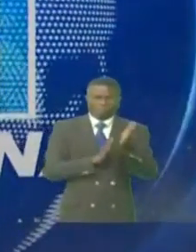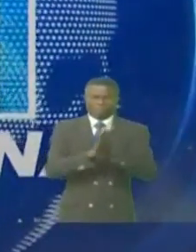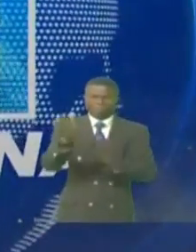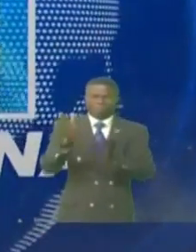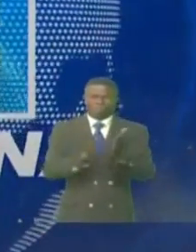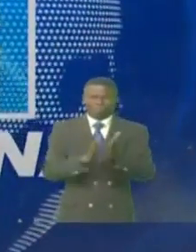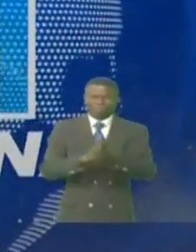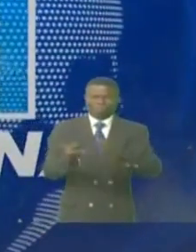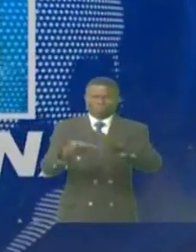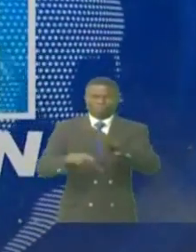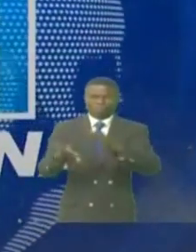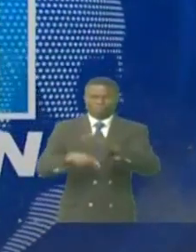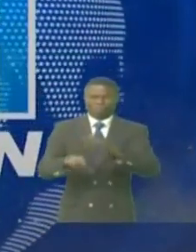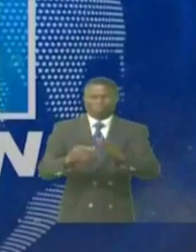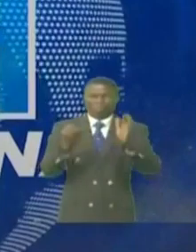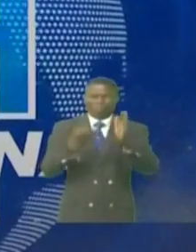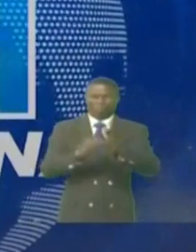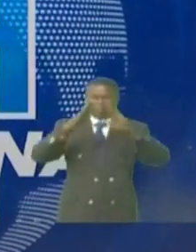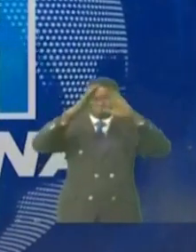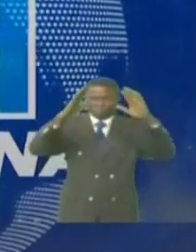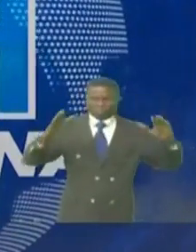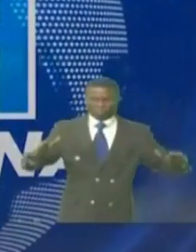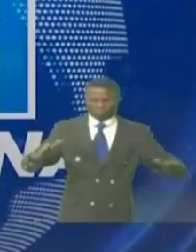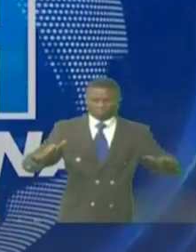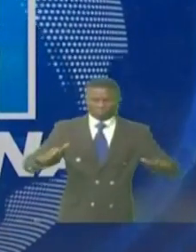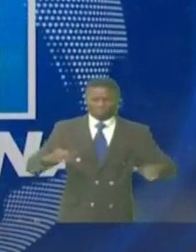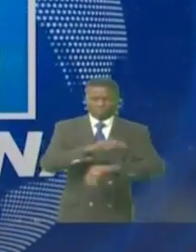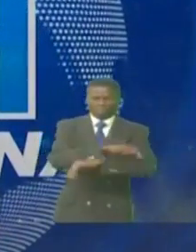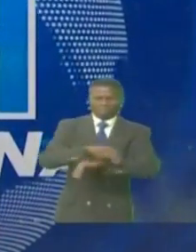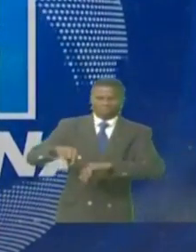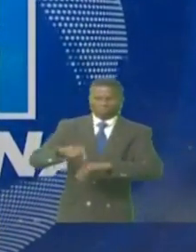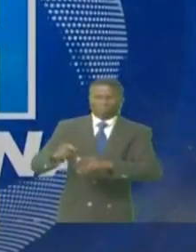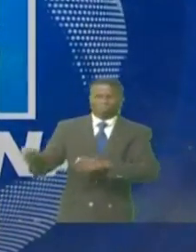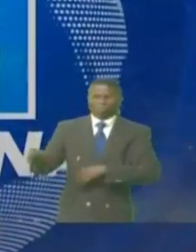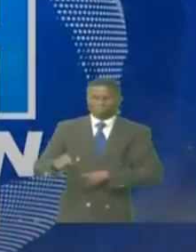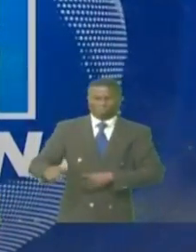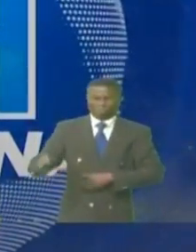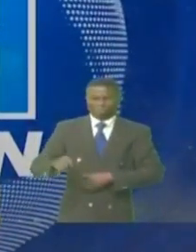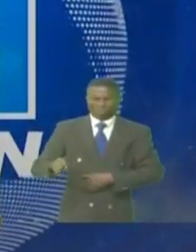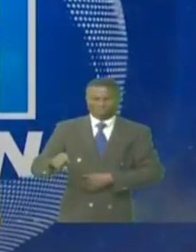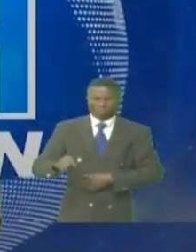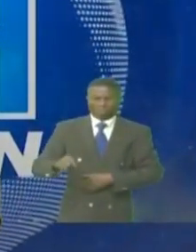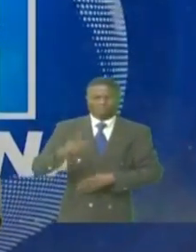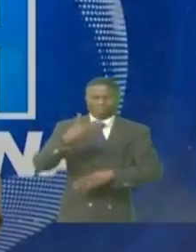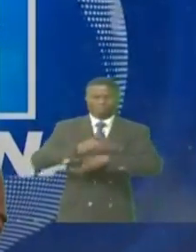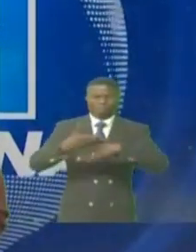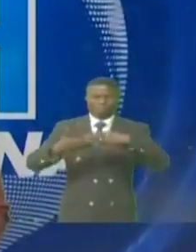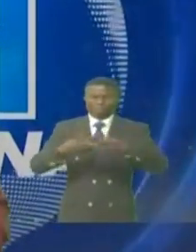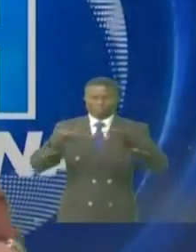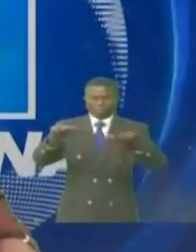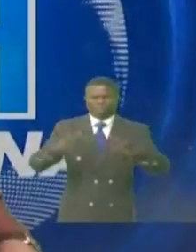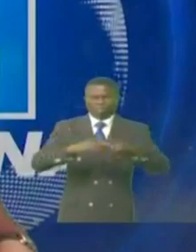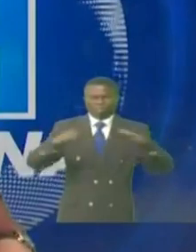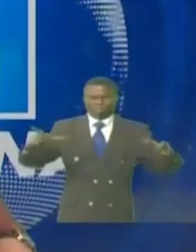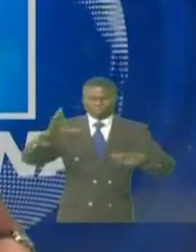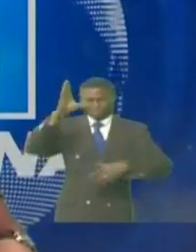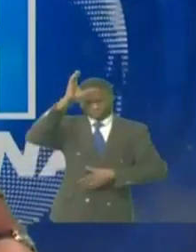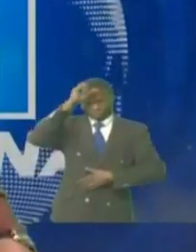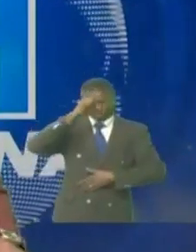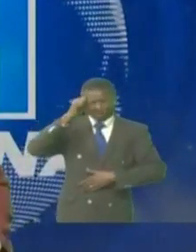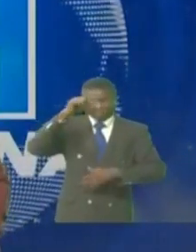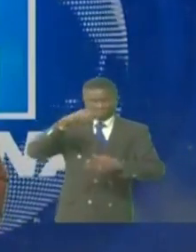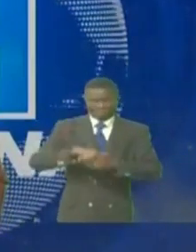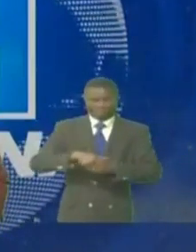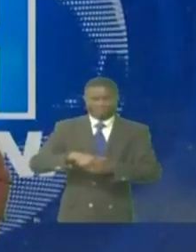écoles primaires, 7 bâtiments pour l'administration du territoire sont construits dans l'espace Grand Bandundu, toujours